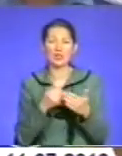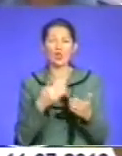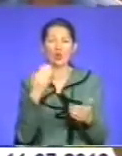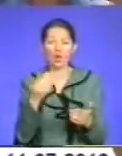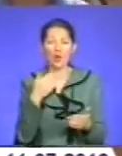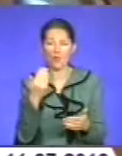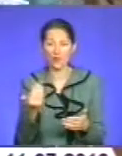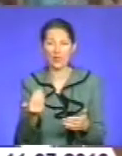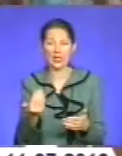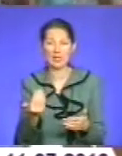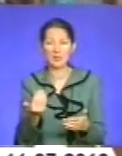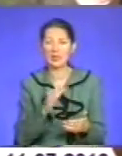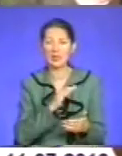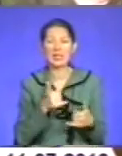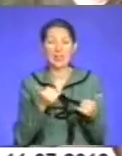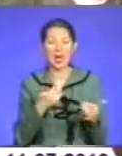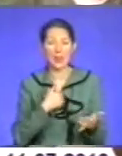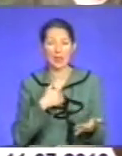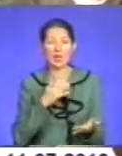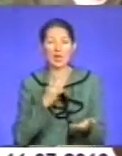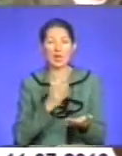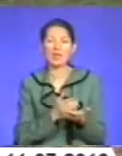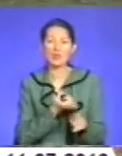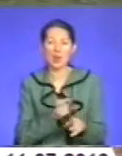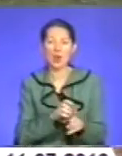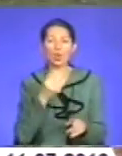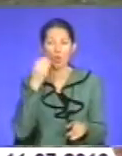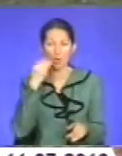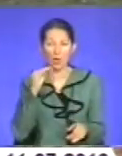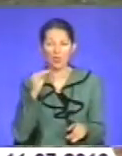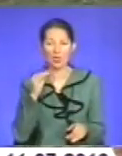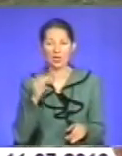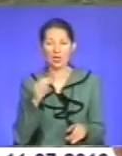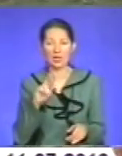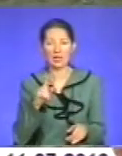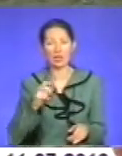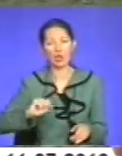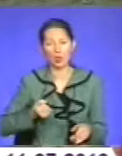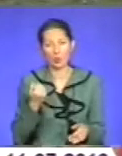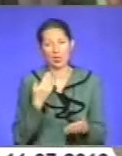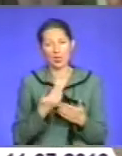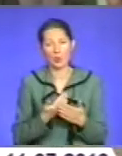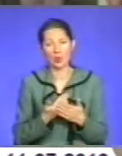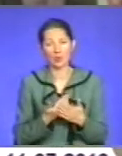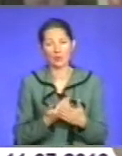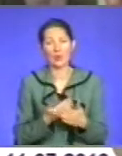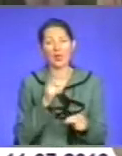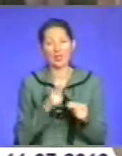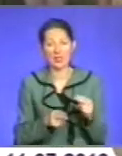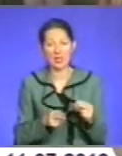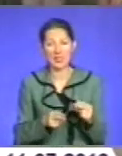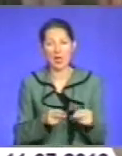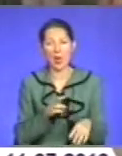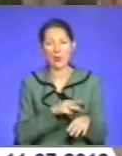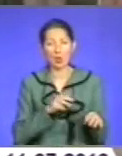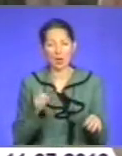Вони для мене вони стали набагато кращими, як друзі, наприклад. На сам кінець правоохоронці